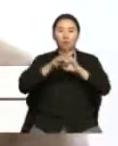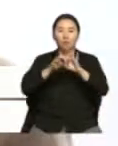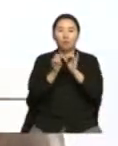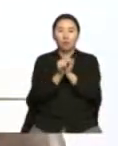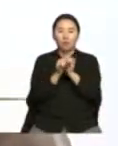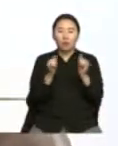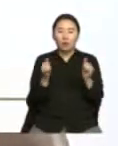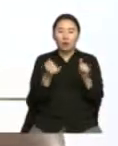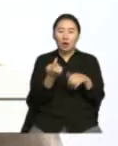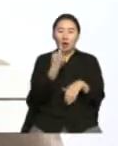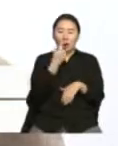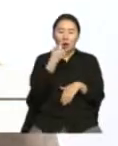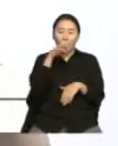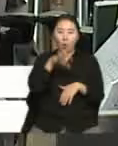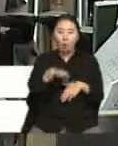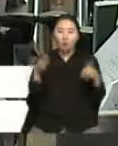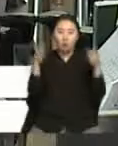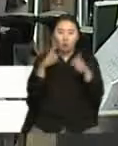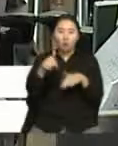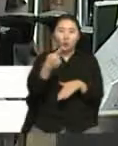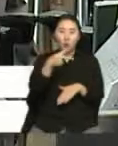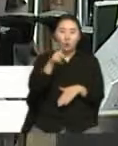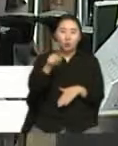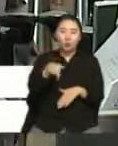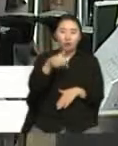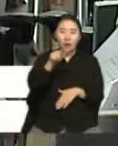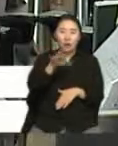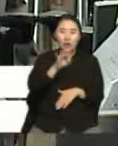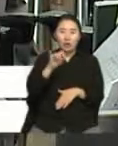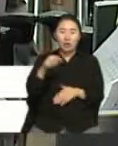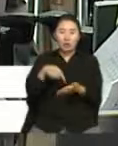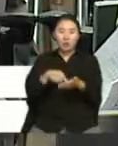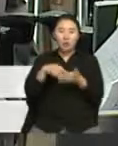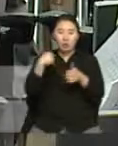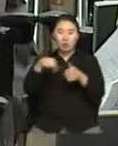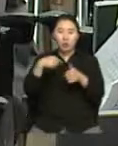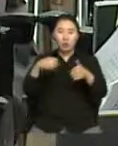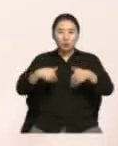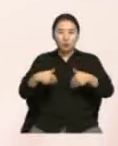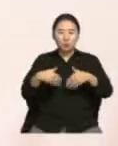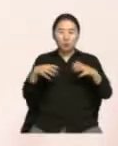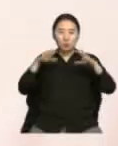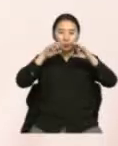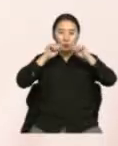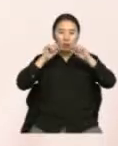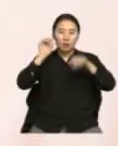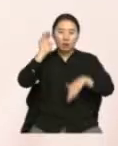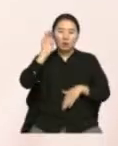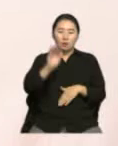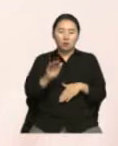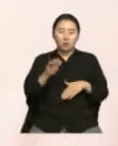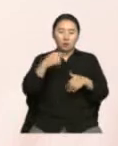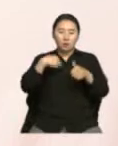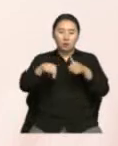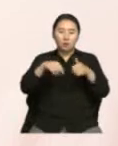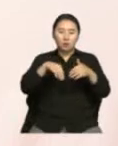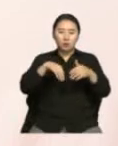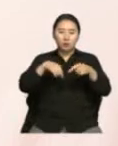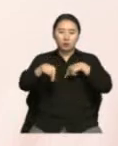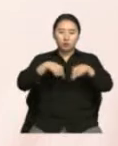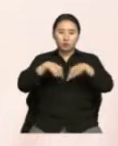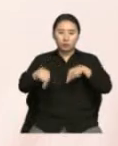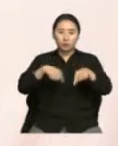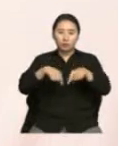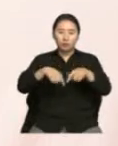관계자는 학군이 집중된 고덕동과 강일동 일대에서 제기된 교육 수요를 종합해 향후 교육 정책을 수립하는 데